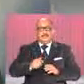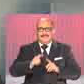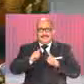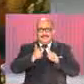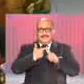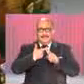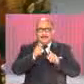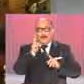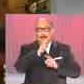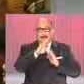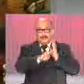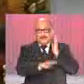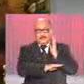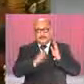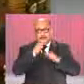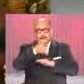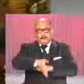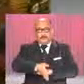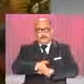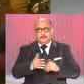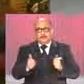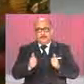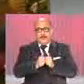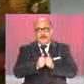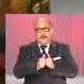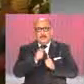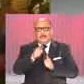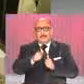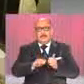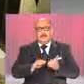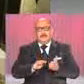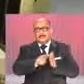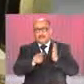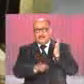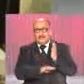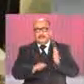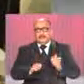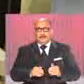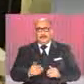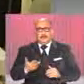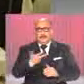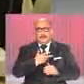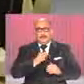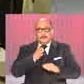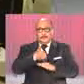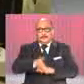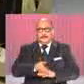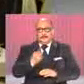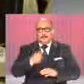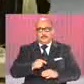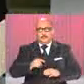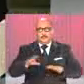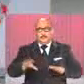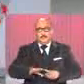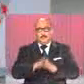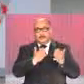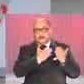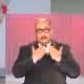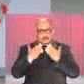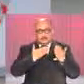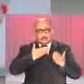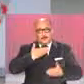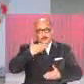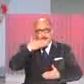بمناسبة المولد النبوي الشريف ورغم برودة الطقس أجواء دينية مميزة من خلال فرق السلامية والإنشاد